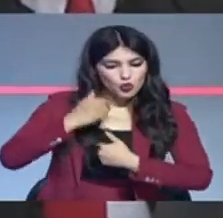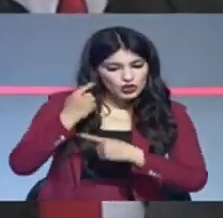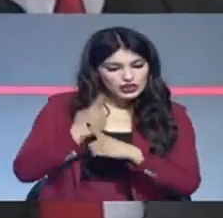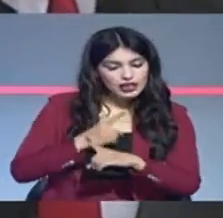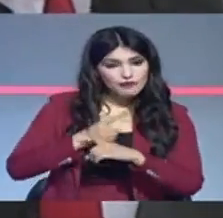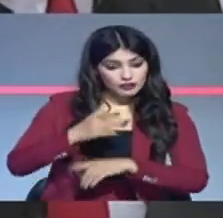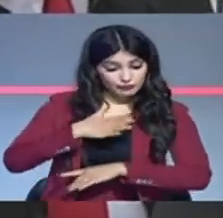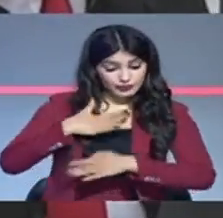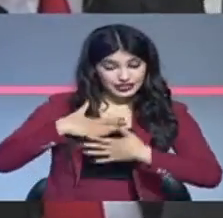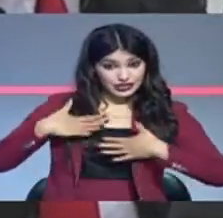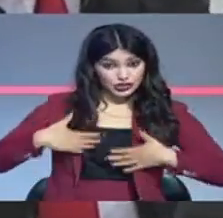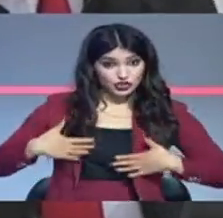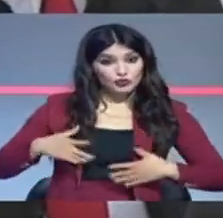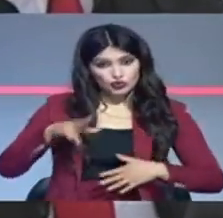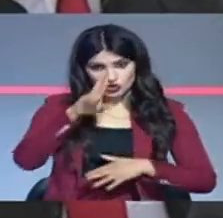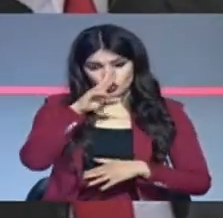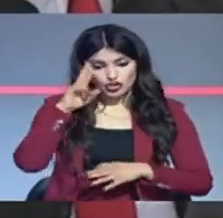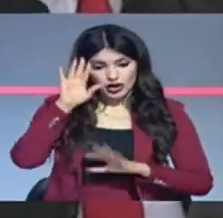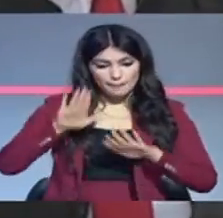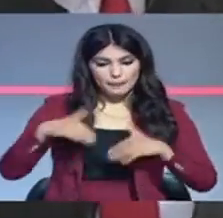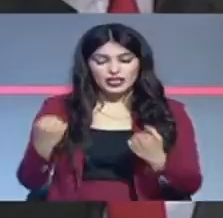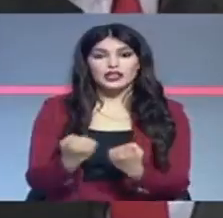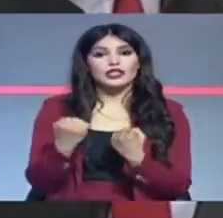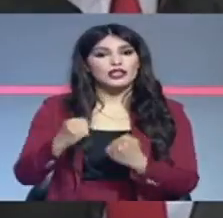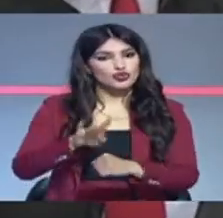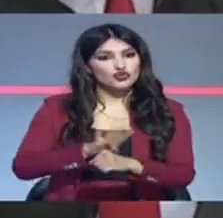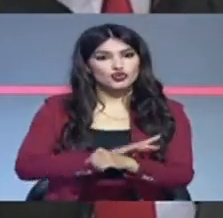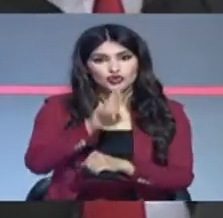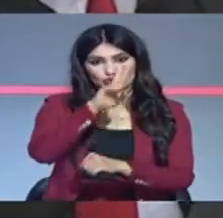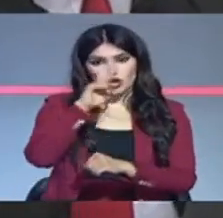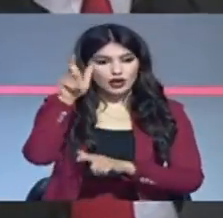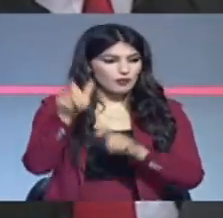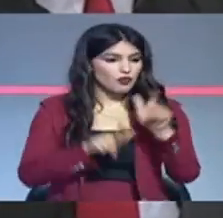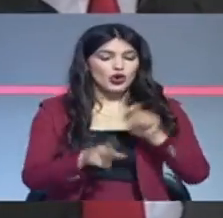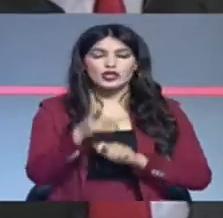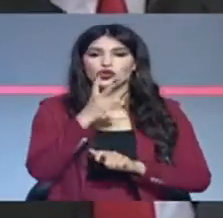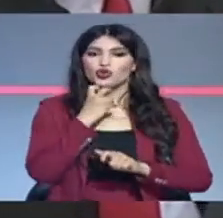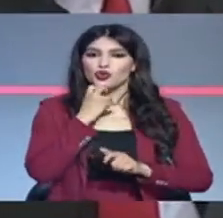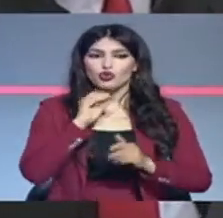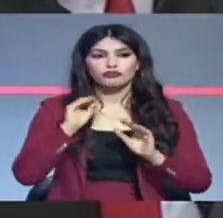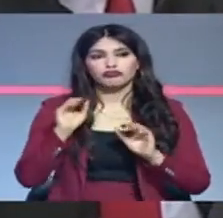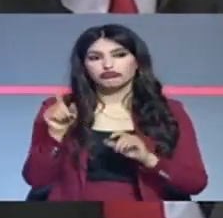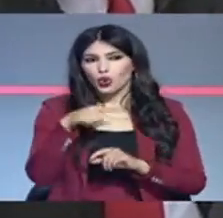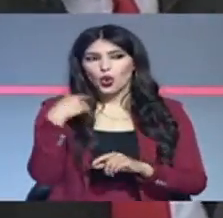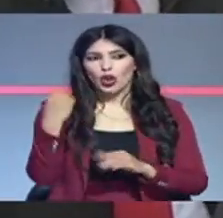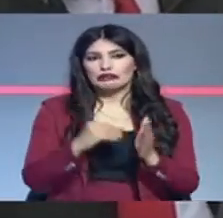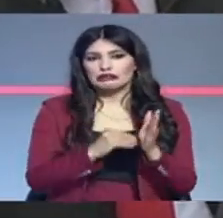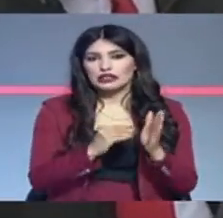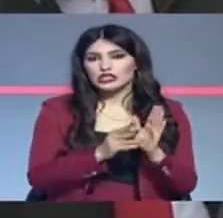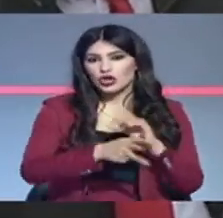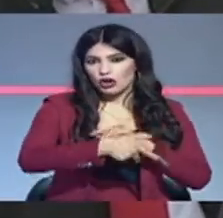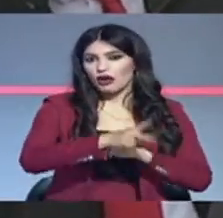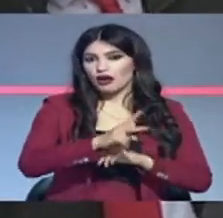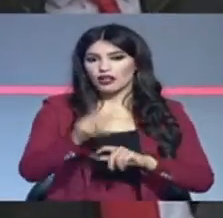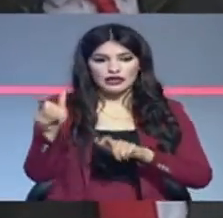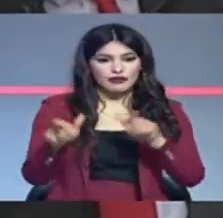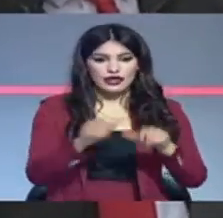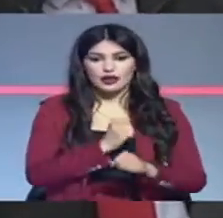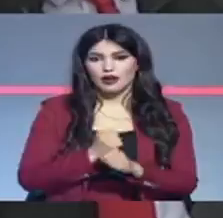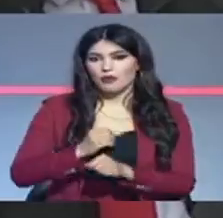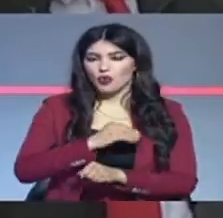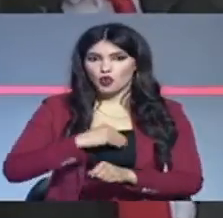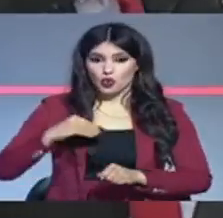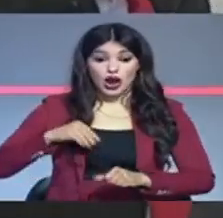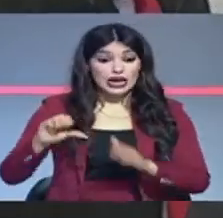الانسان يحاول البعض الحمله كل هذه ال ان شاء الله المواطنين اه شوف العبد نشوفوا الاثار اه الكل